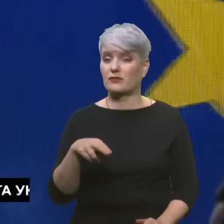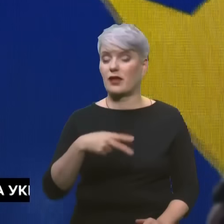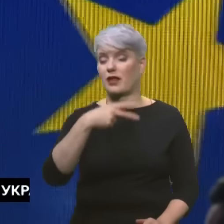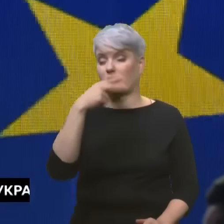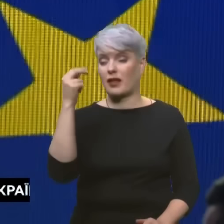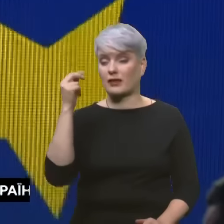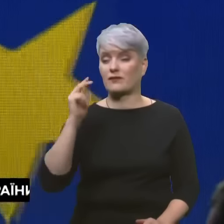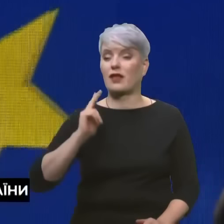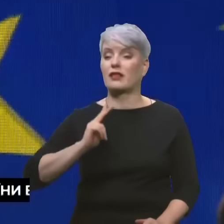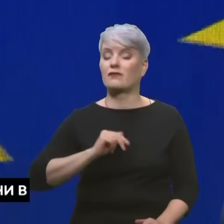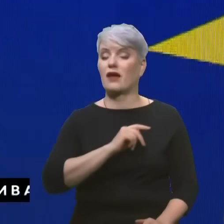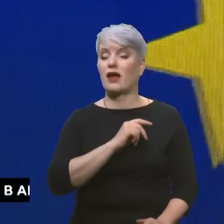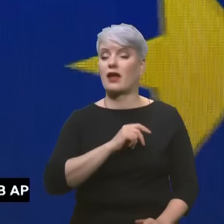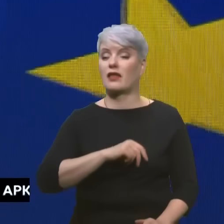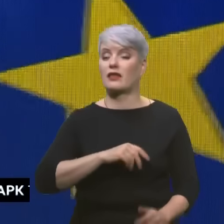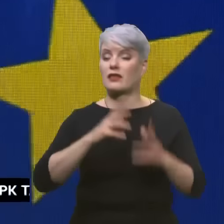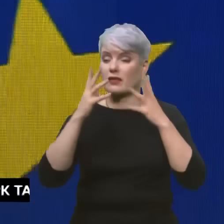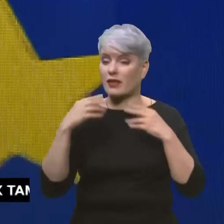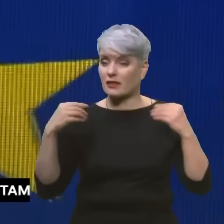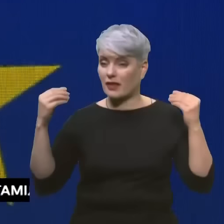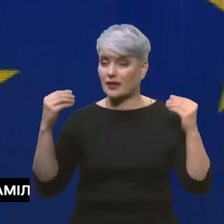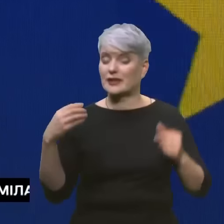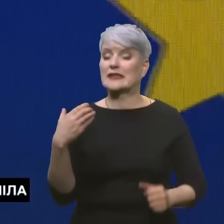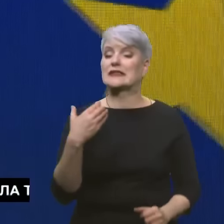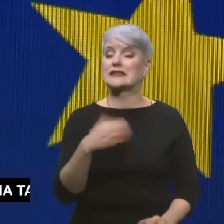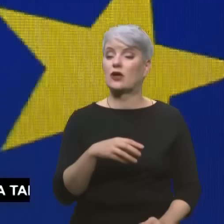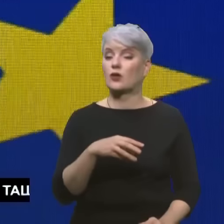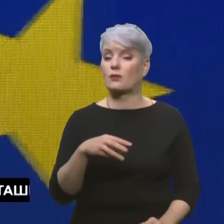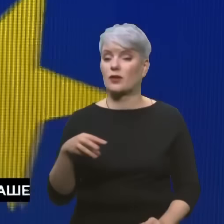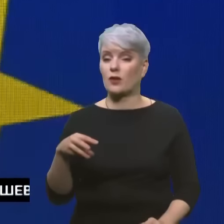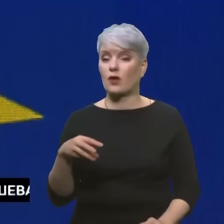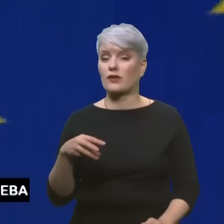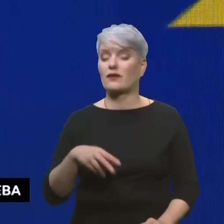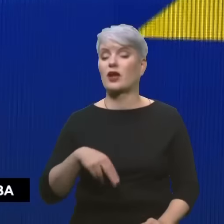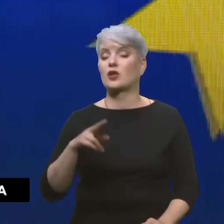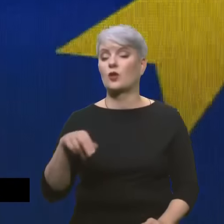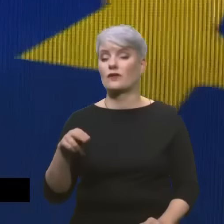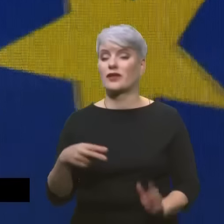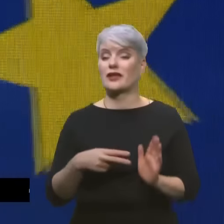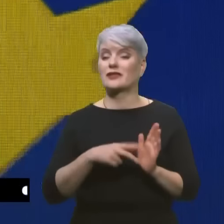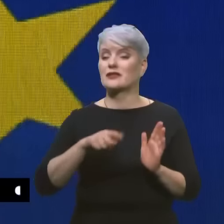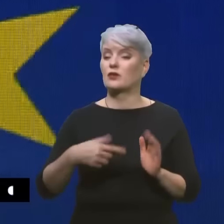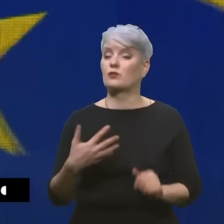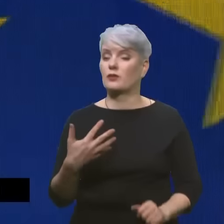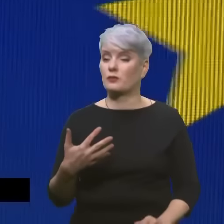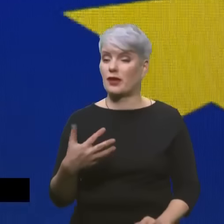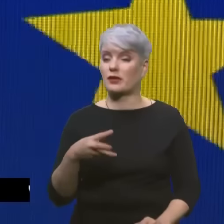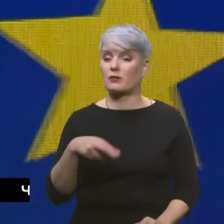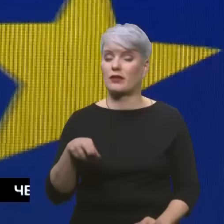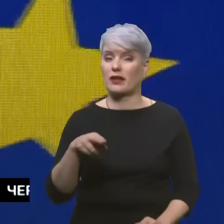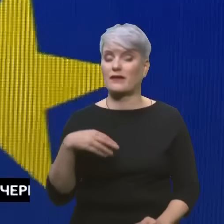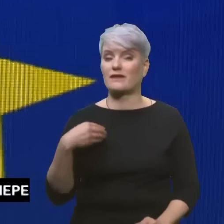Латвія, Литва, Нідерланди – це сотні мільйонів, Норвегія 7,5 мільярдів, Франція